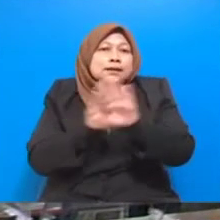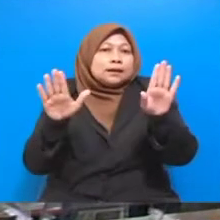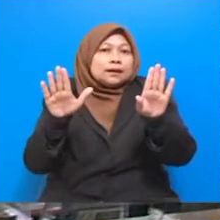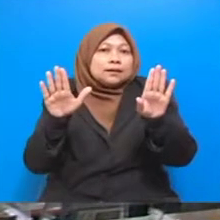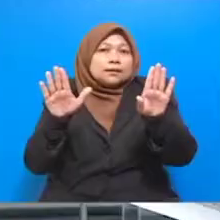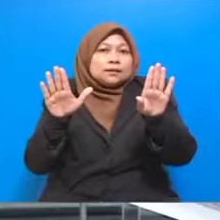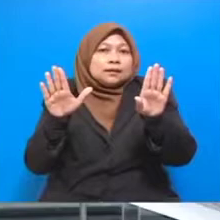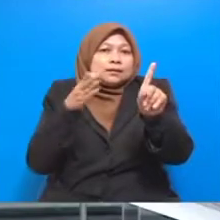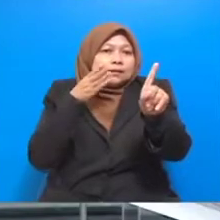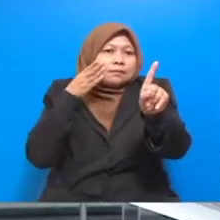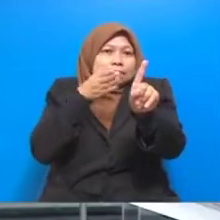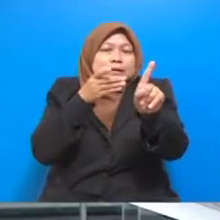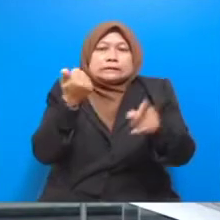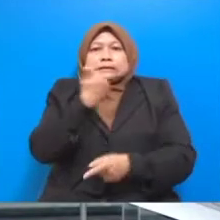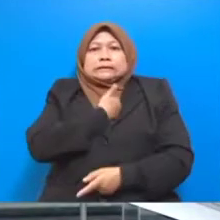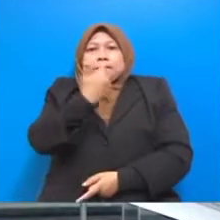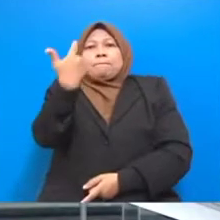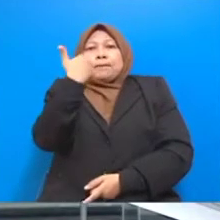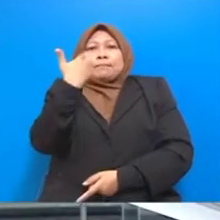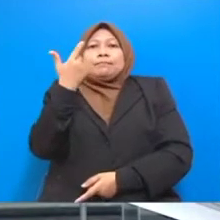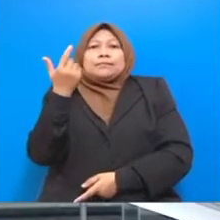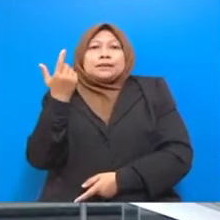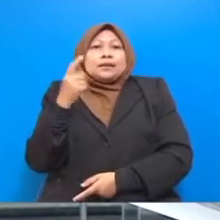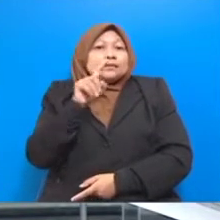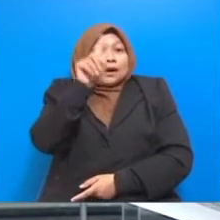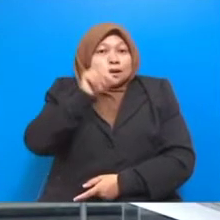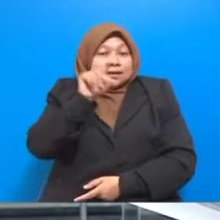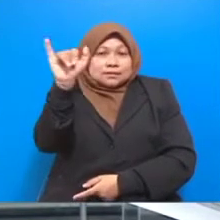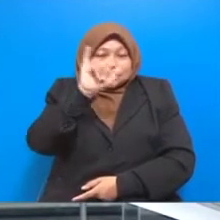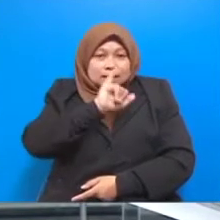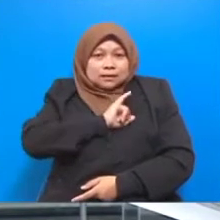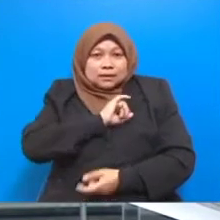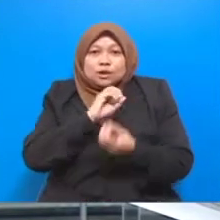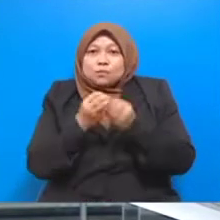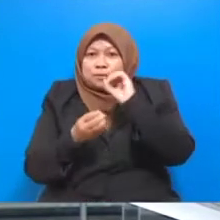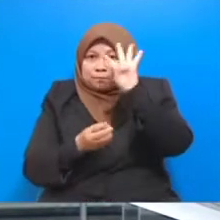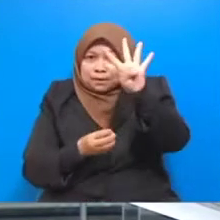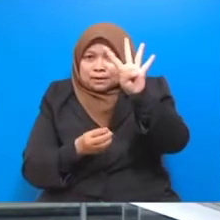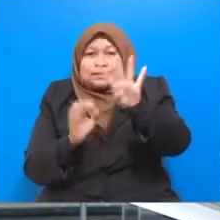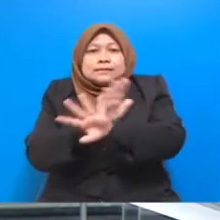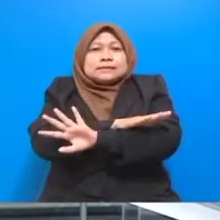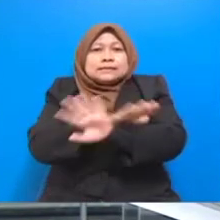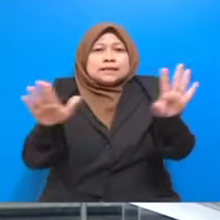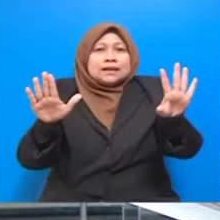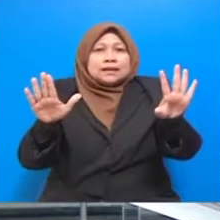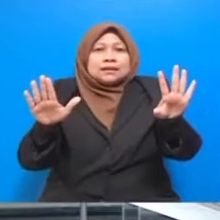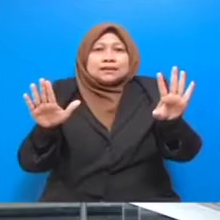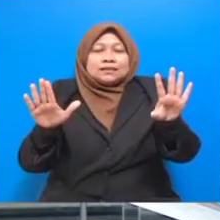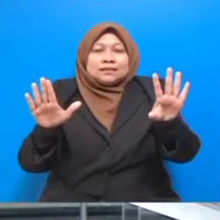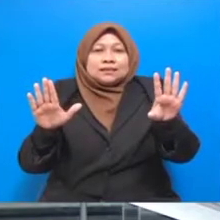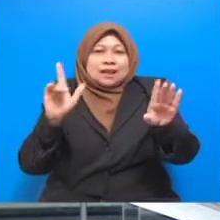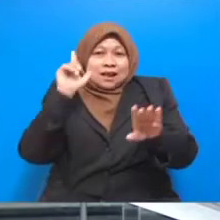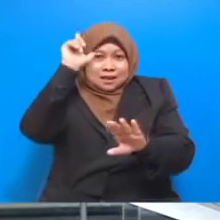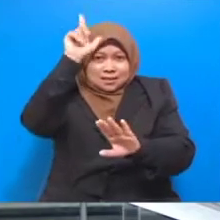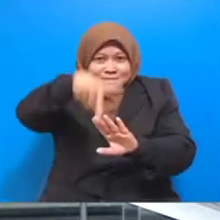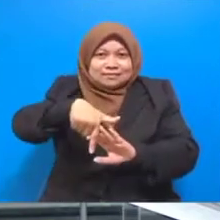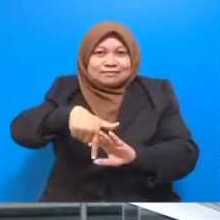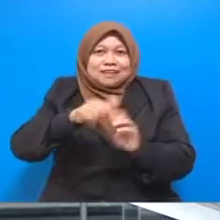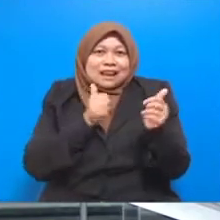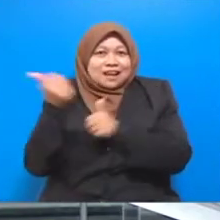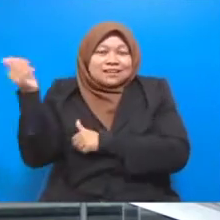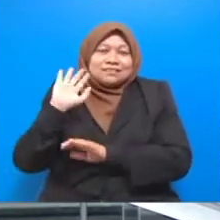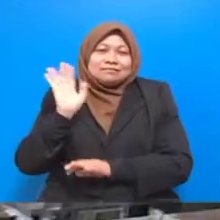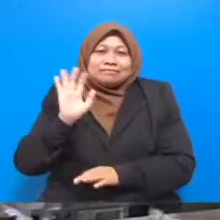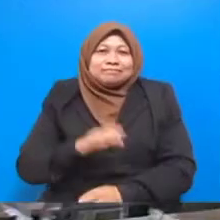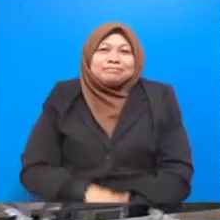pula tertembak sendiri soalan saya number 4 jangan pukul kemudian lari